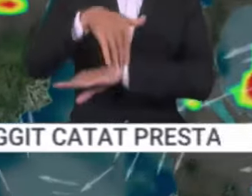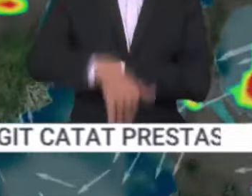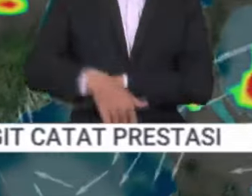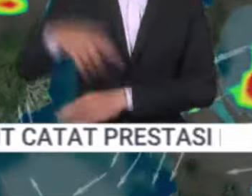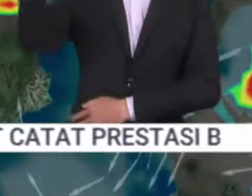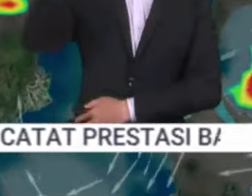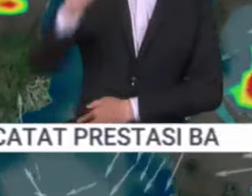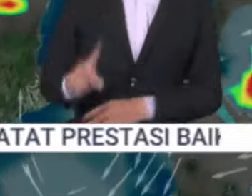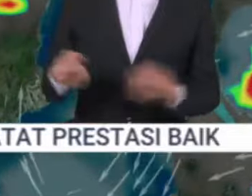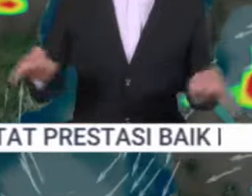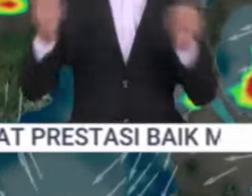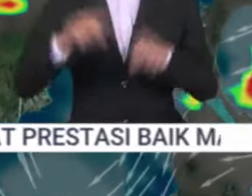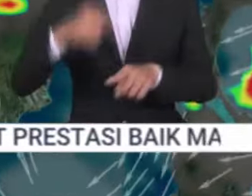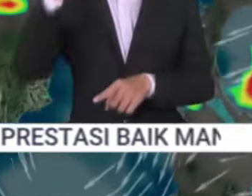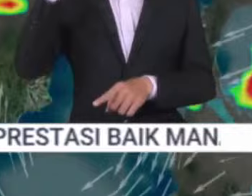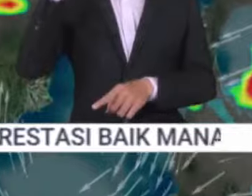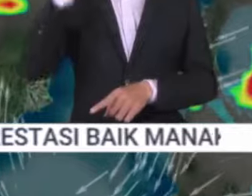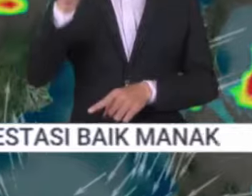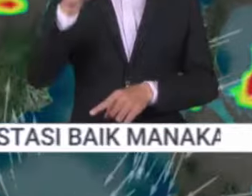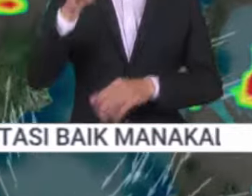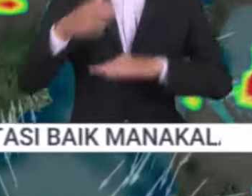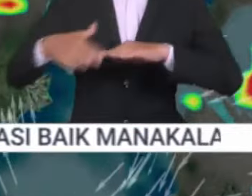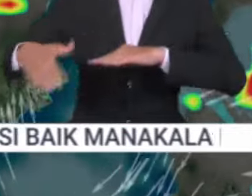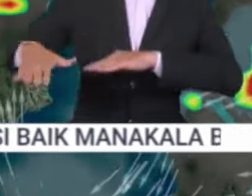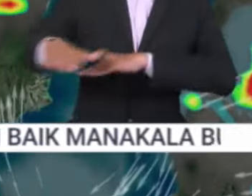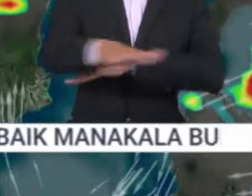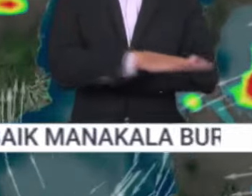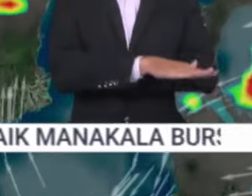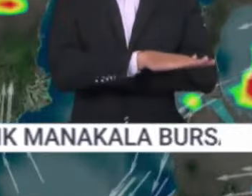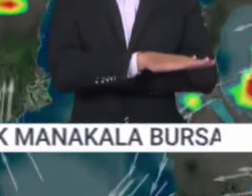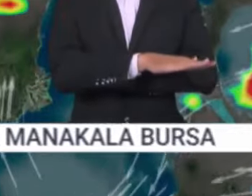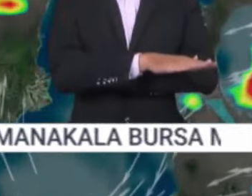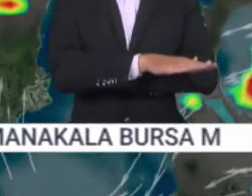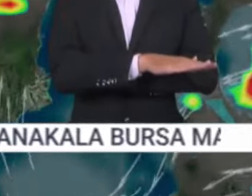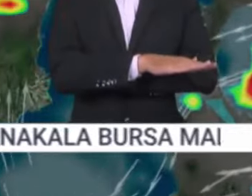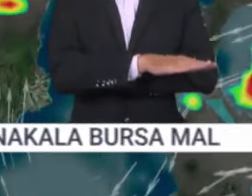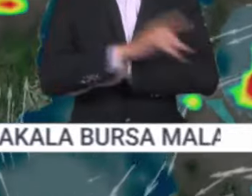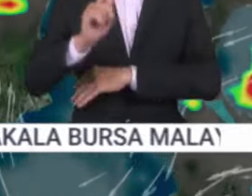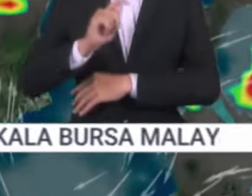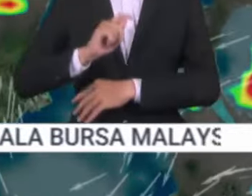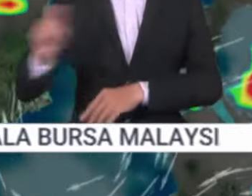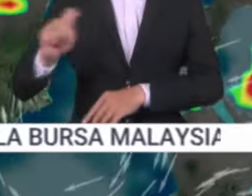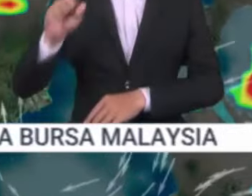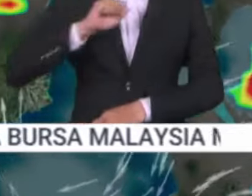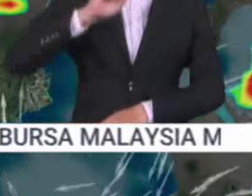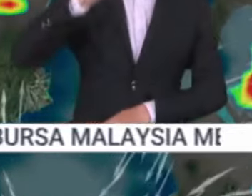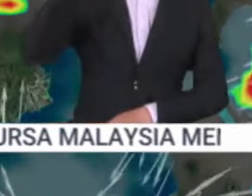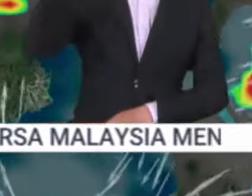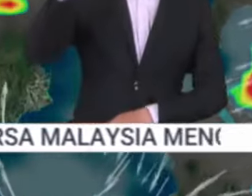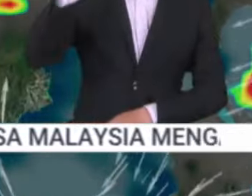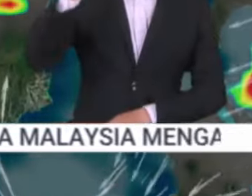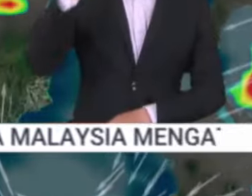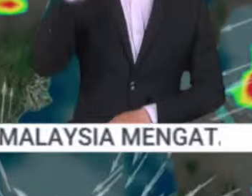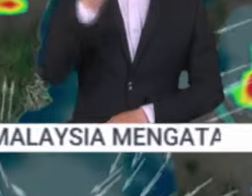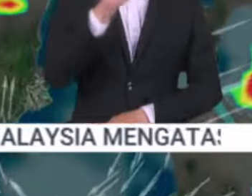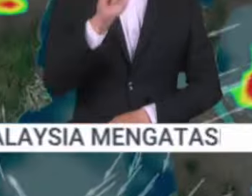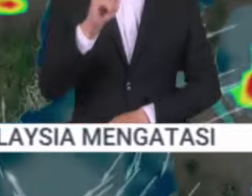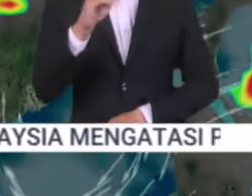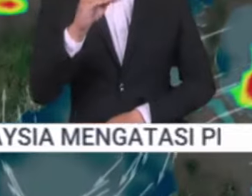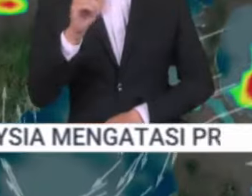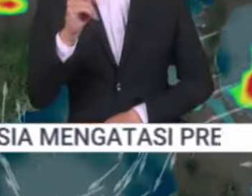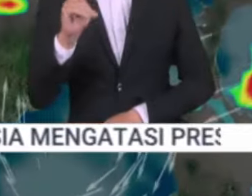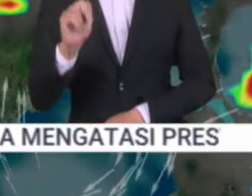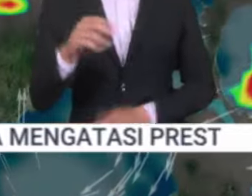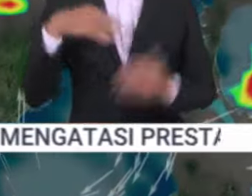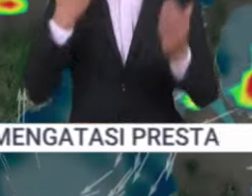petir akan berlaku pula di sekitar bahagian pesisir pantai di sebelah timur negeri Sabah, iaitu melibatkan bahagian Sandakan sehinggalah